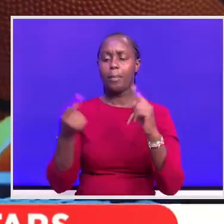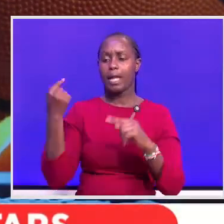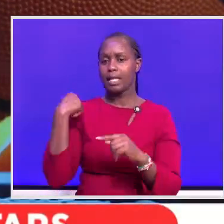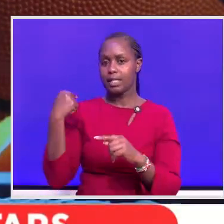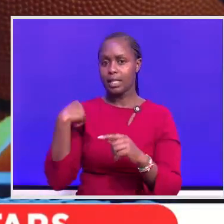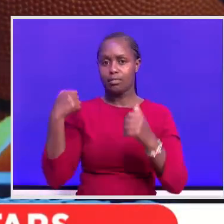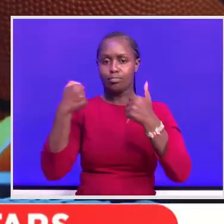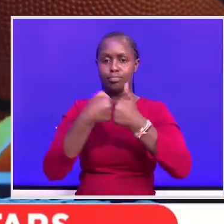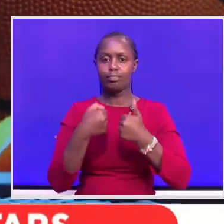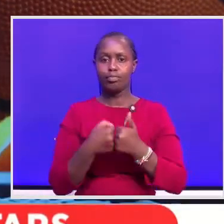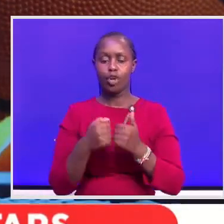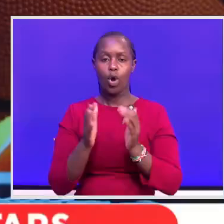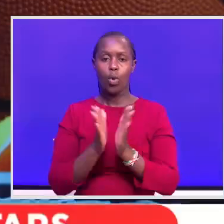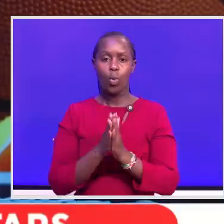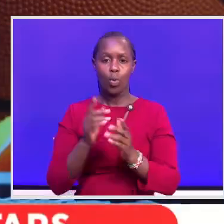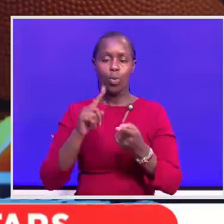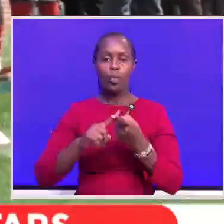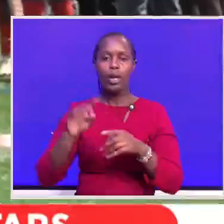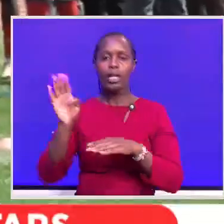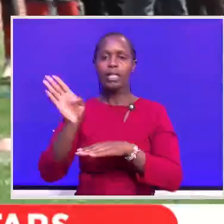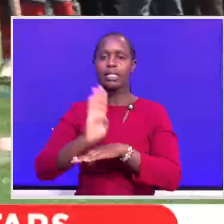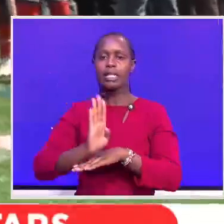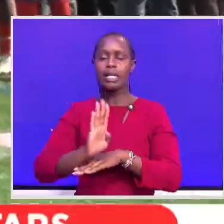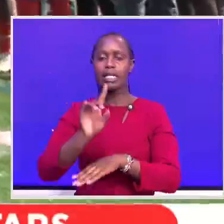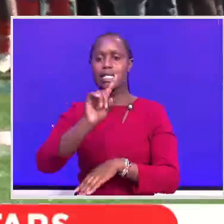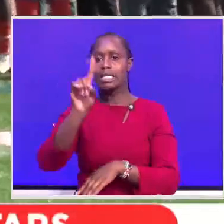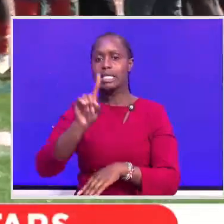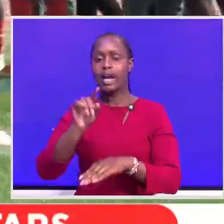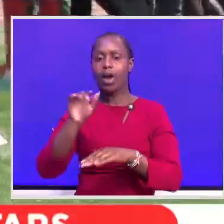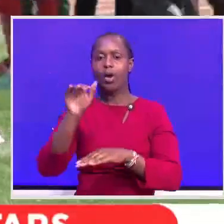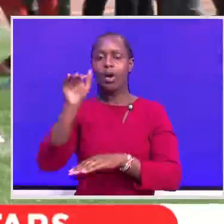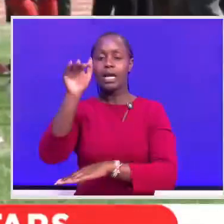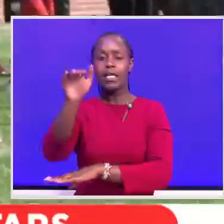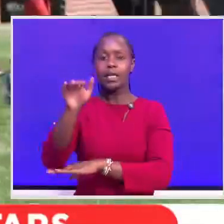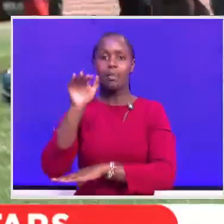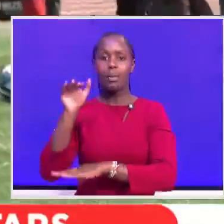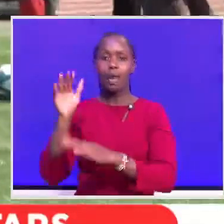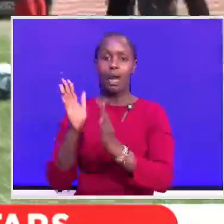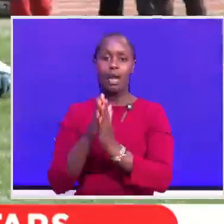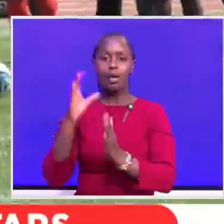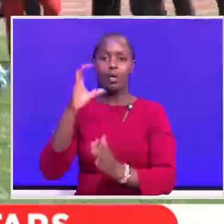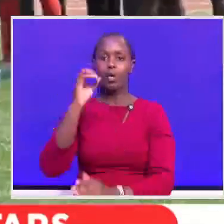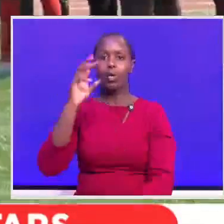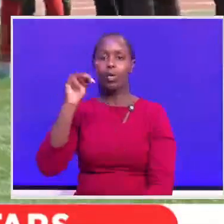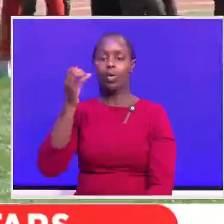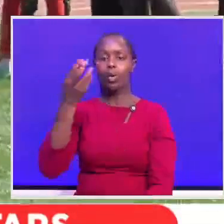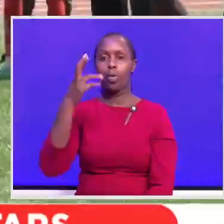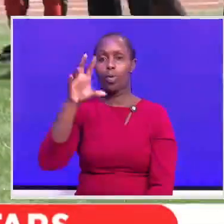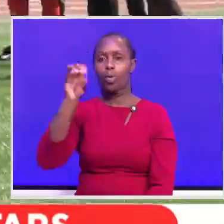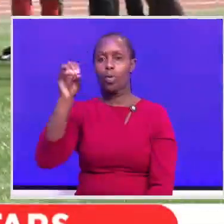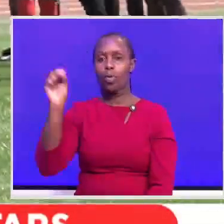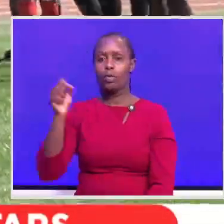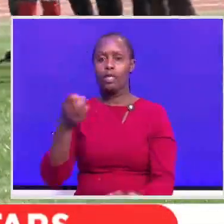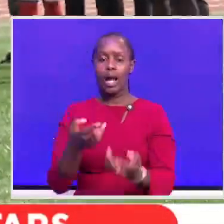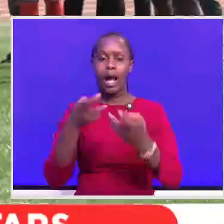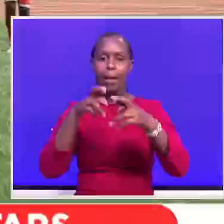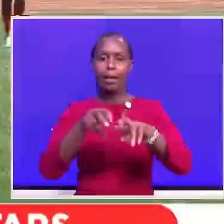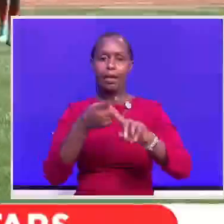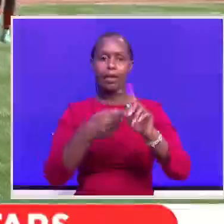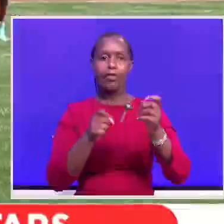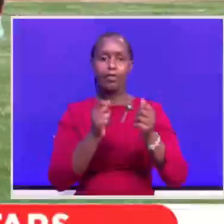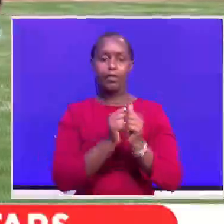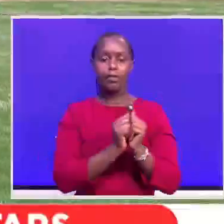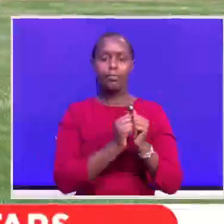kwenye kundi ba. Dimba hilo limeratibiwa kufanyika kuanzia tarehe 26 Juni hadi tarehe 7 Julai.